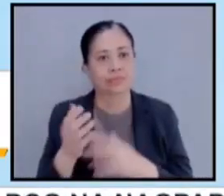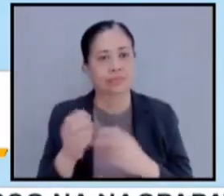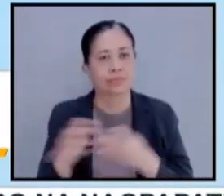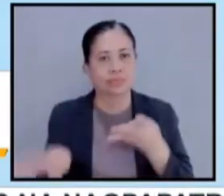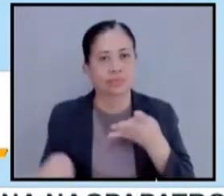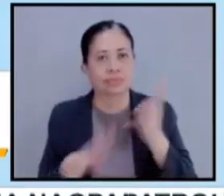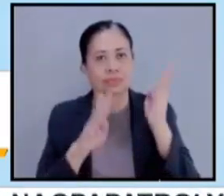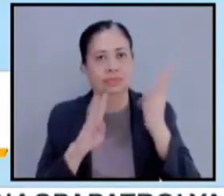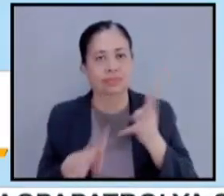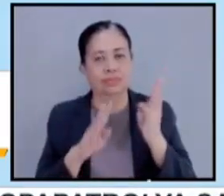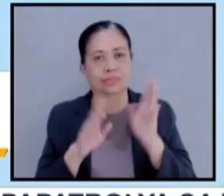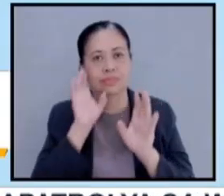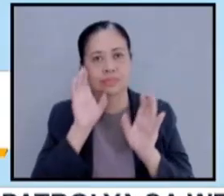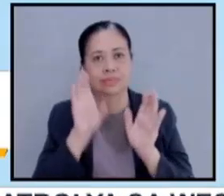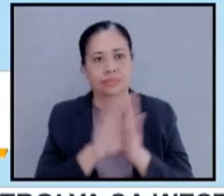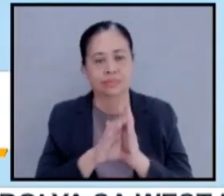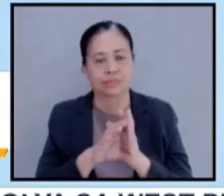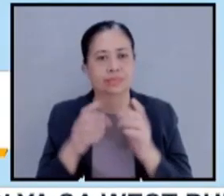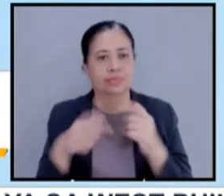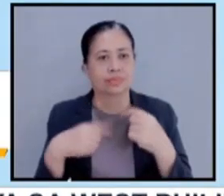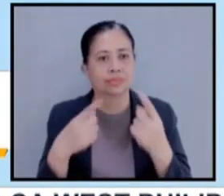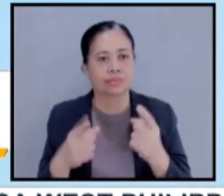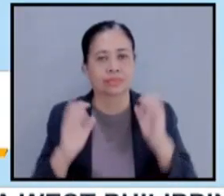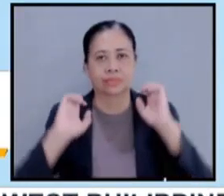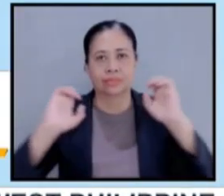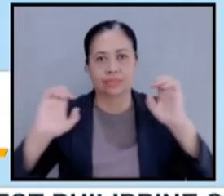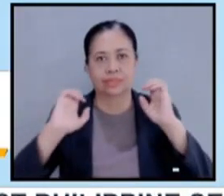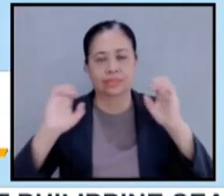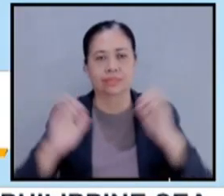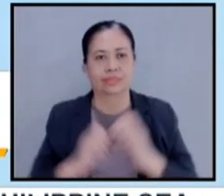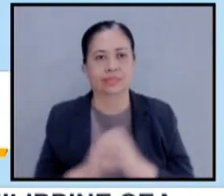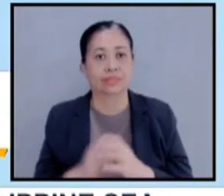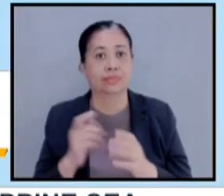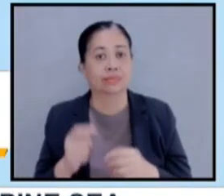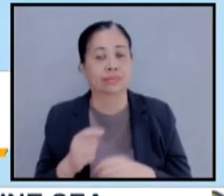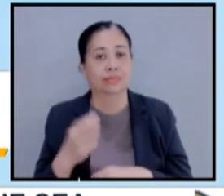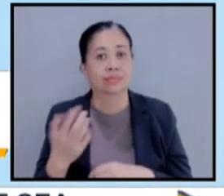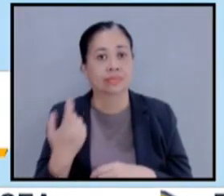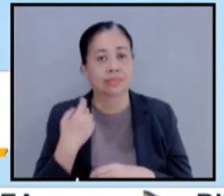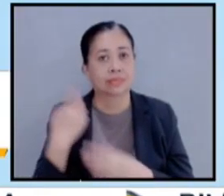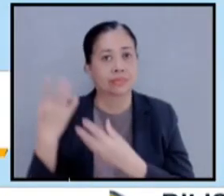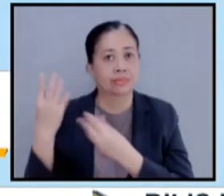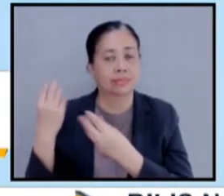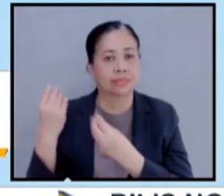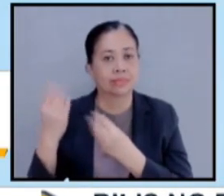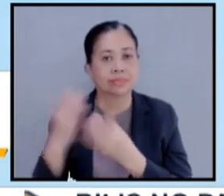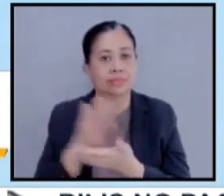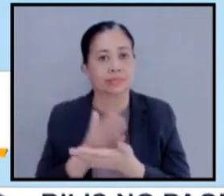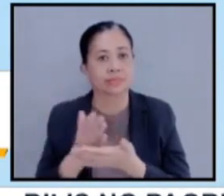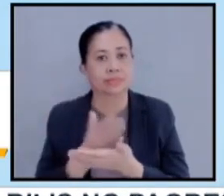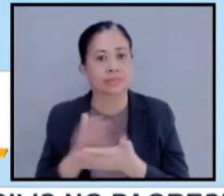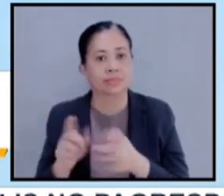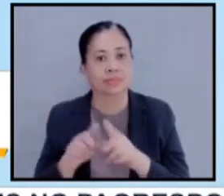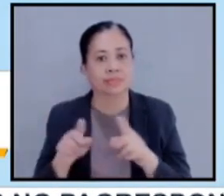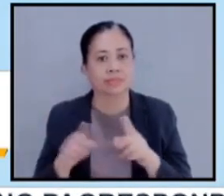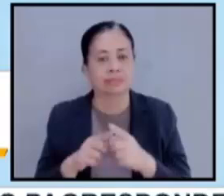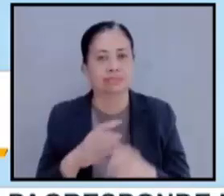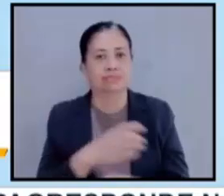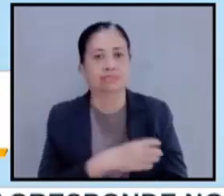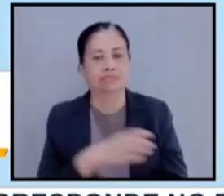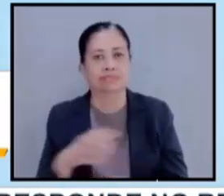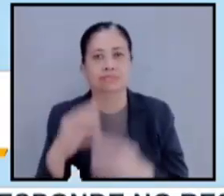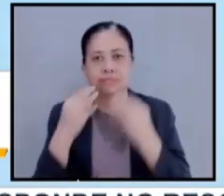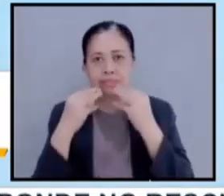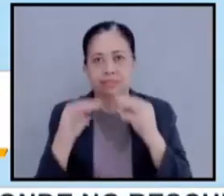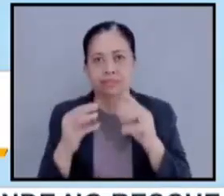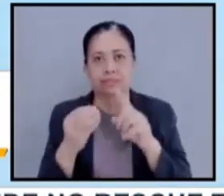ng ilang photos niya habang nag-workout. Sa kanyang recent update, nagbahagi rin si Casey ng empowering message tungkol sa